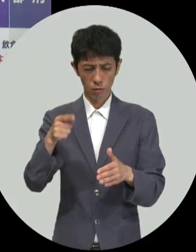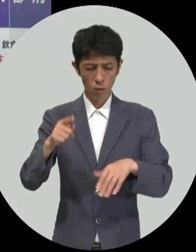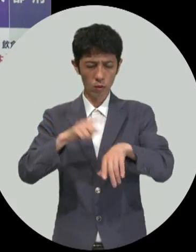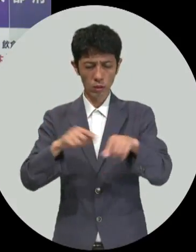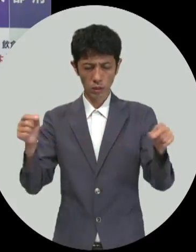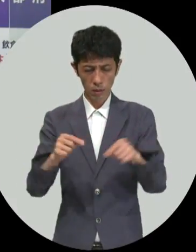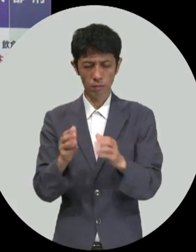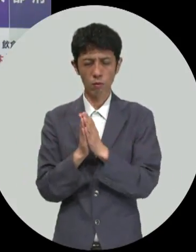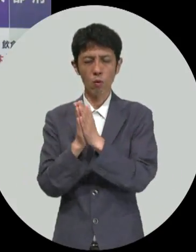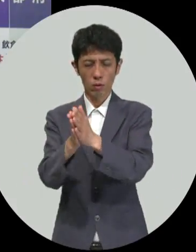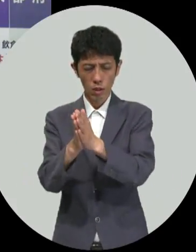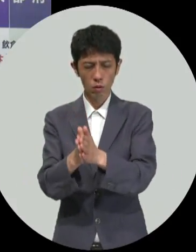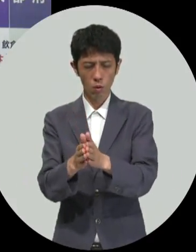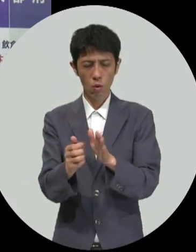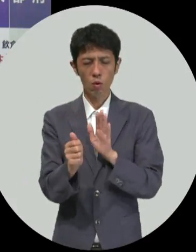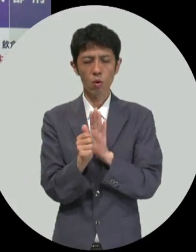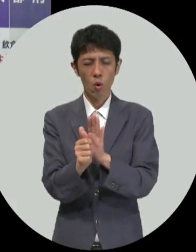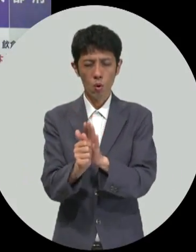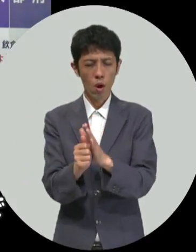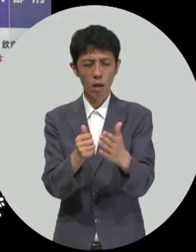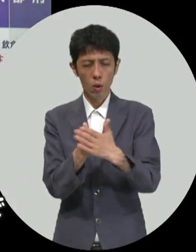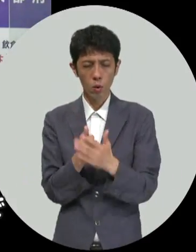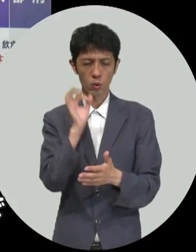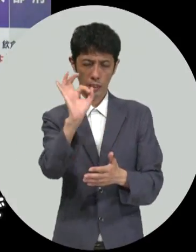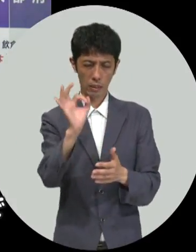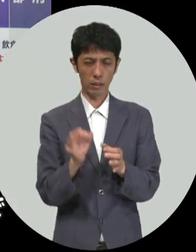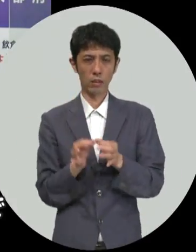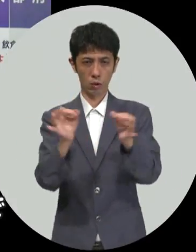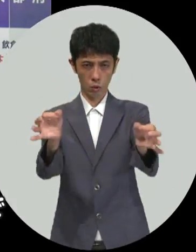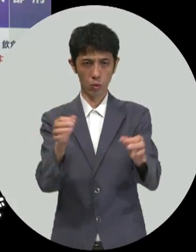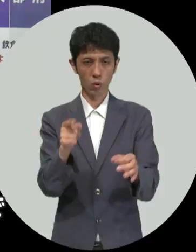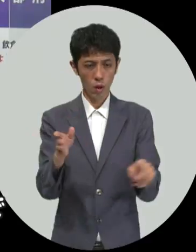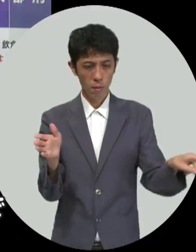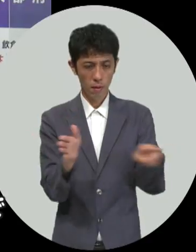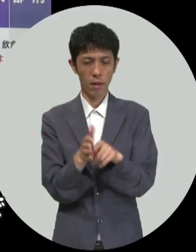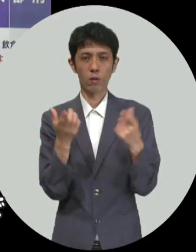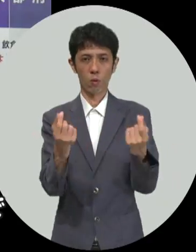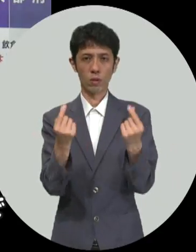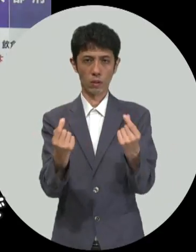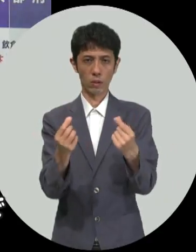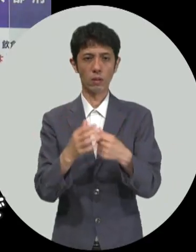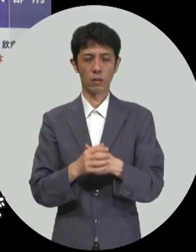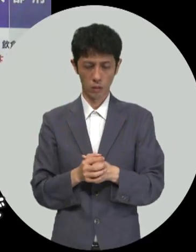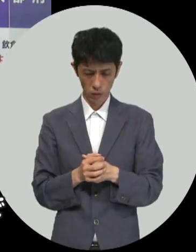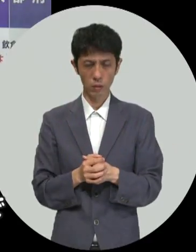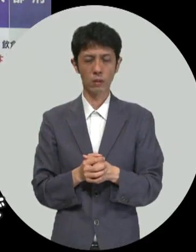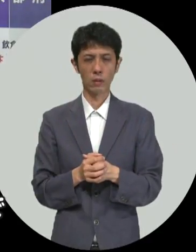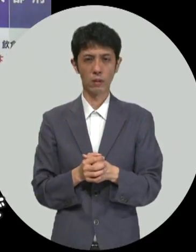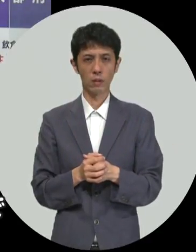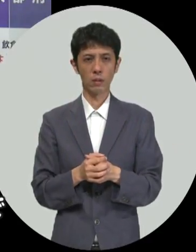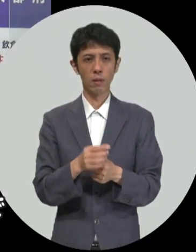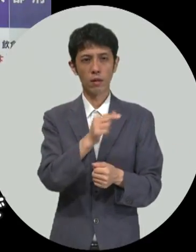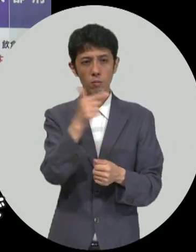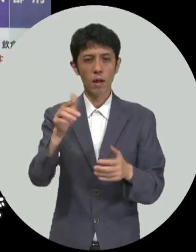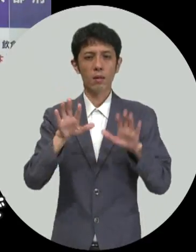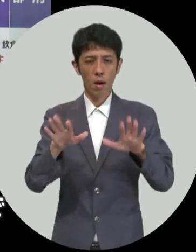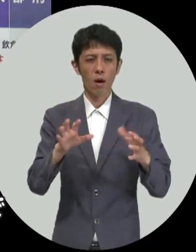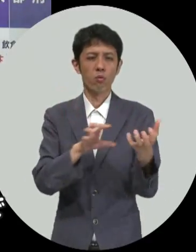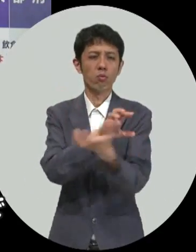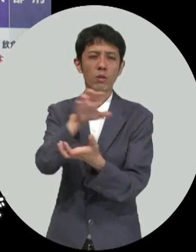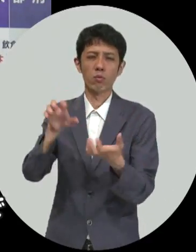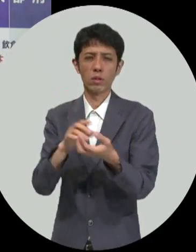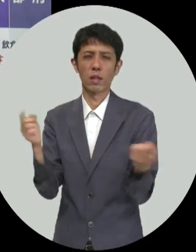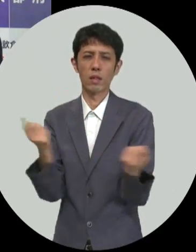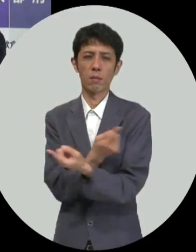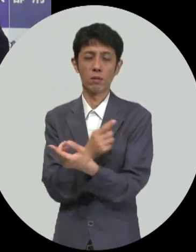時短要請の協力金の支給については、これも従来通りでございますが、かなり複雑な状況になっておりますので